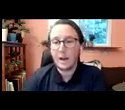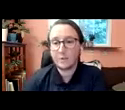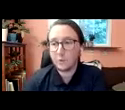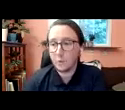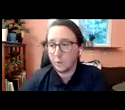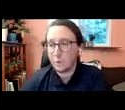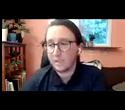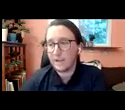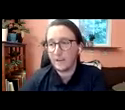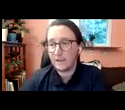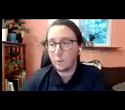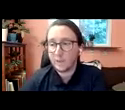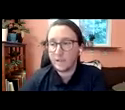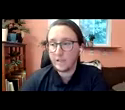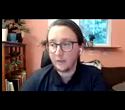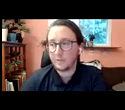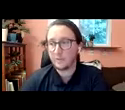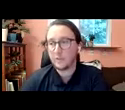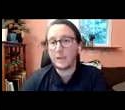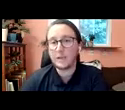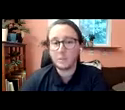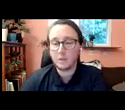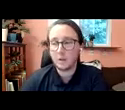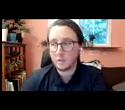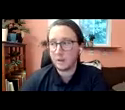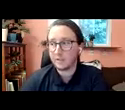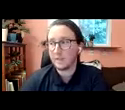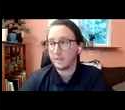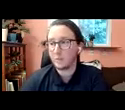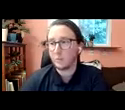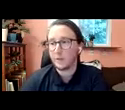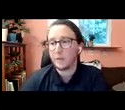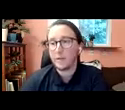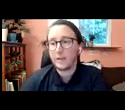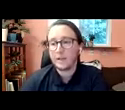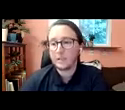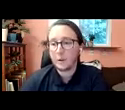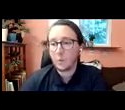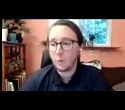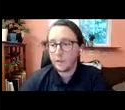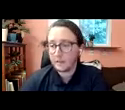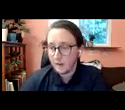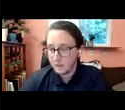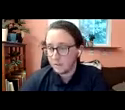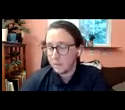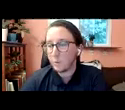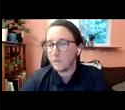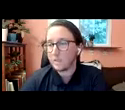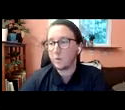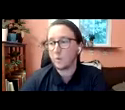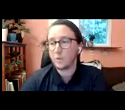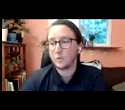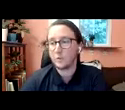pour sa transition. Quand on parle de ces deux histoires, je dois être un peu